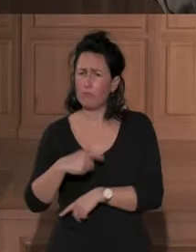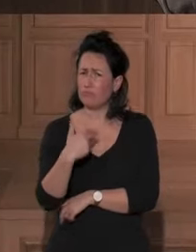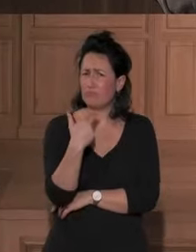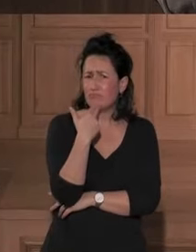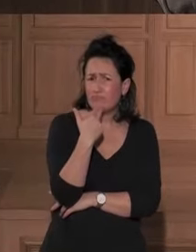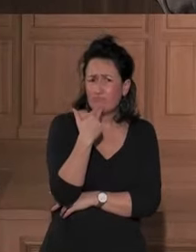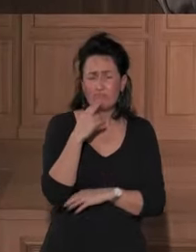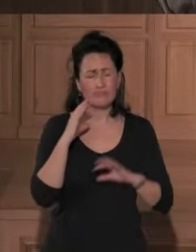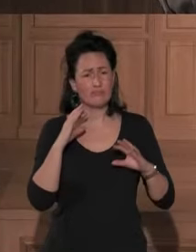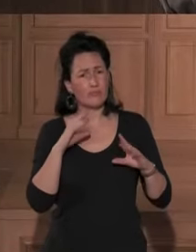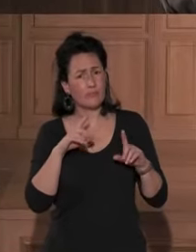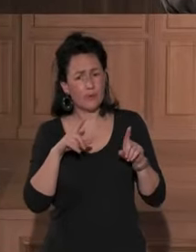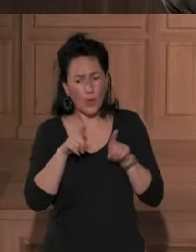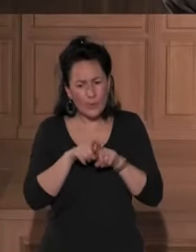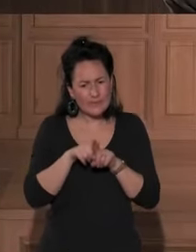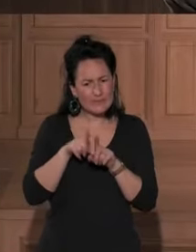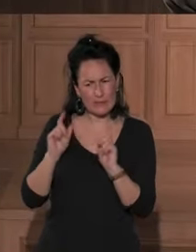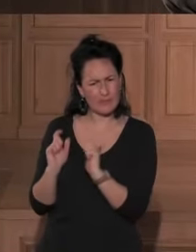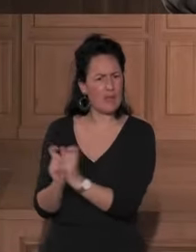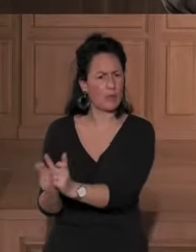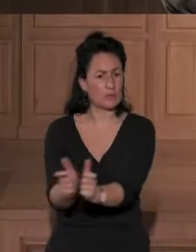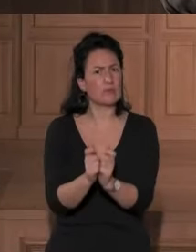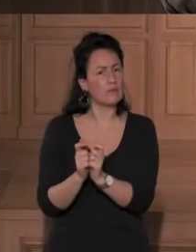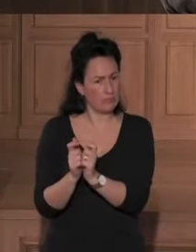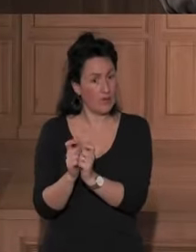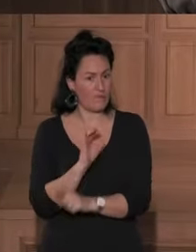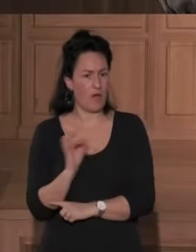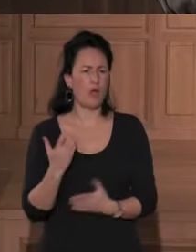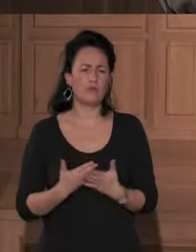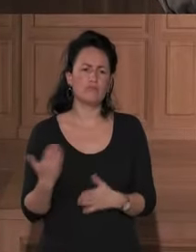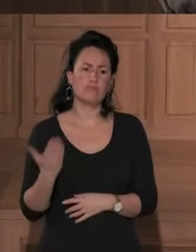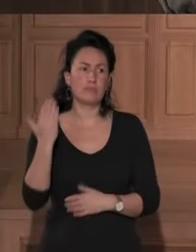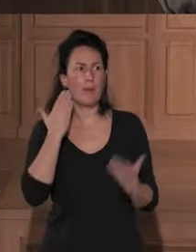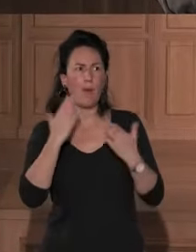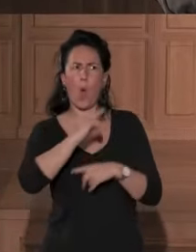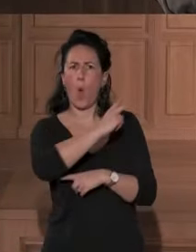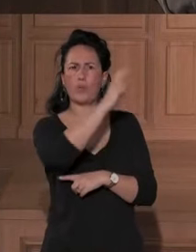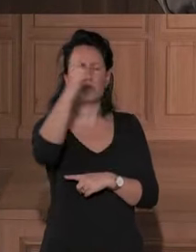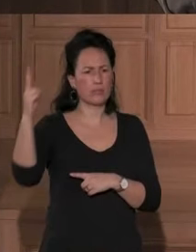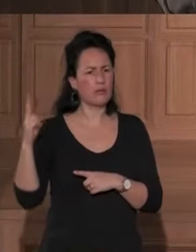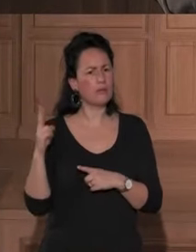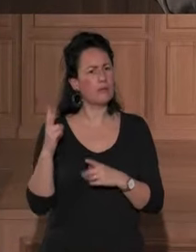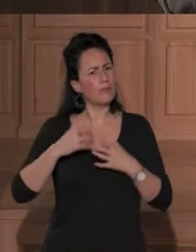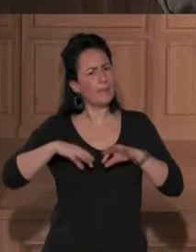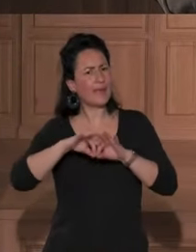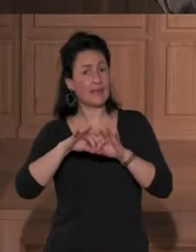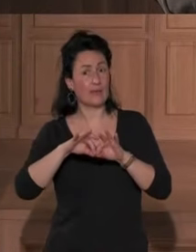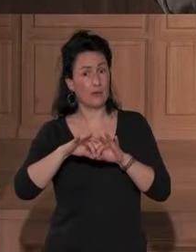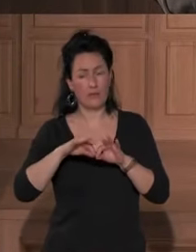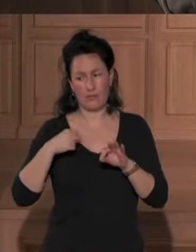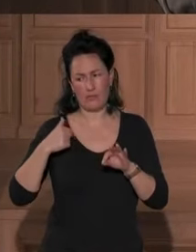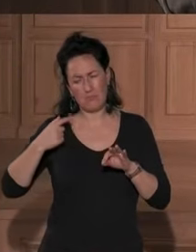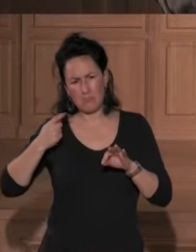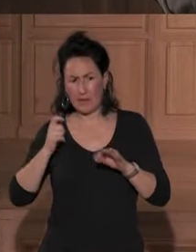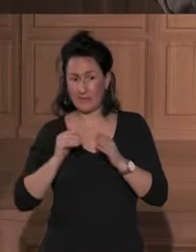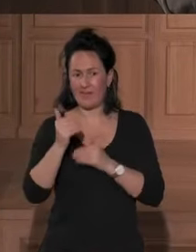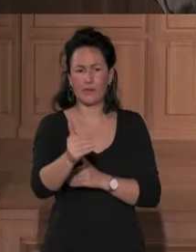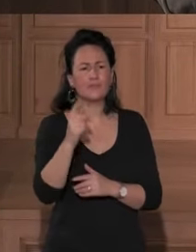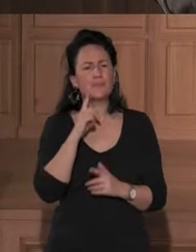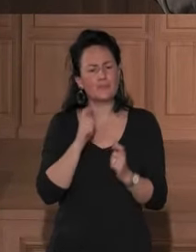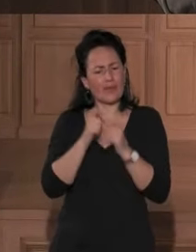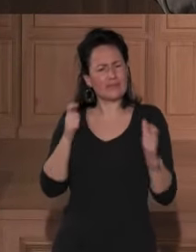même par rapport aux autres pays. On a presque bientôt une longueur d'avance grâce à. Il faut savoir que l'Institut